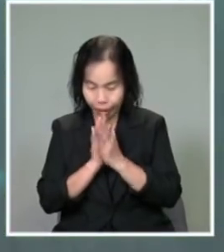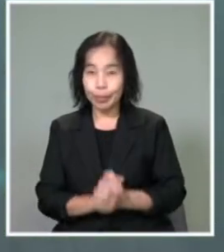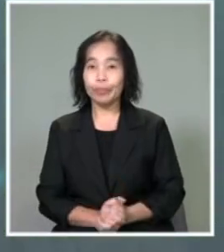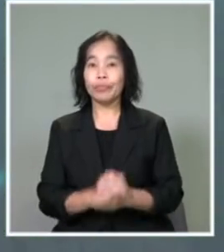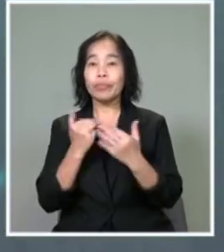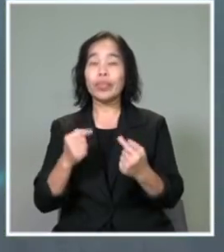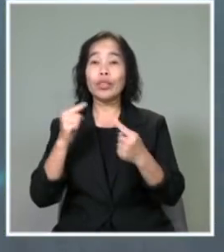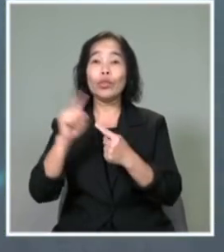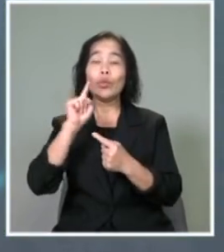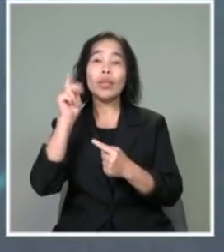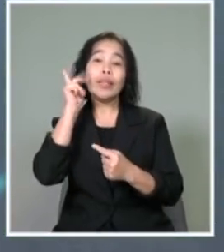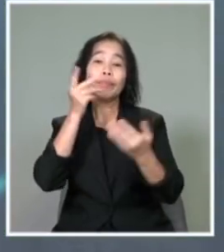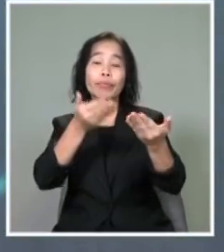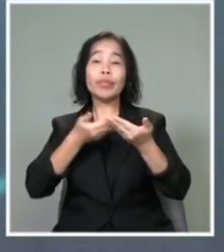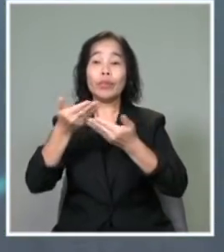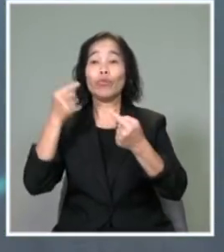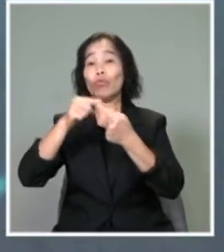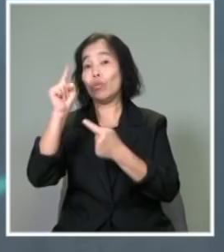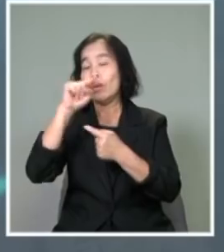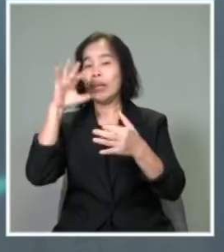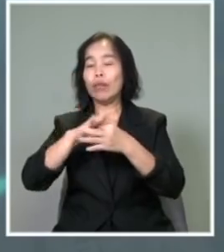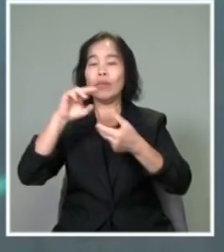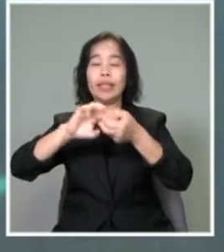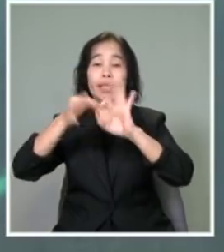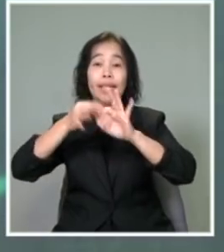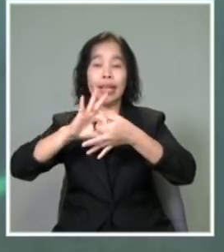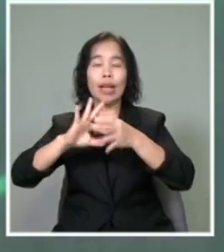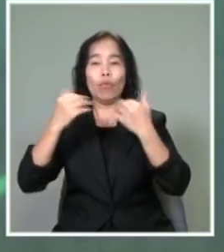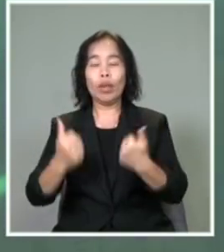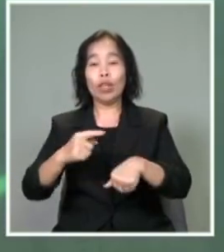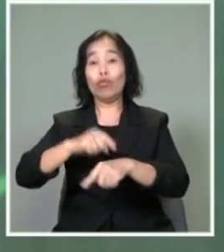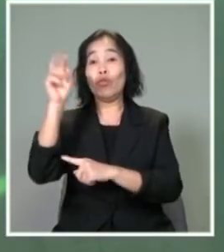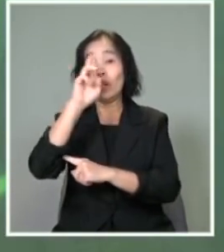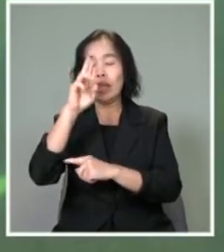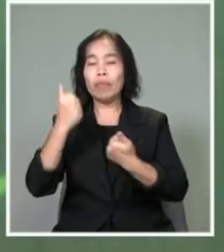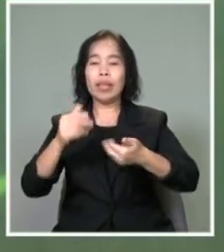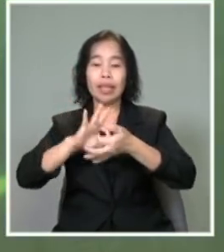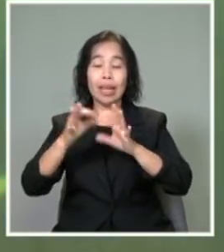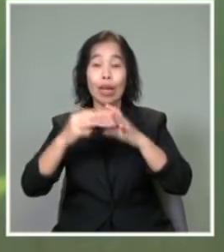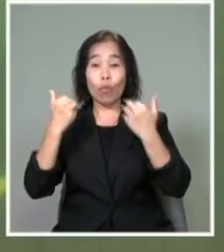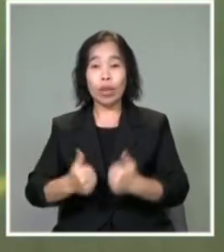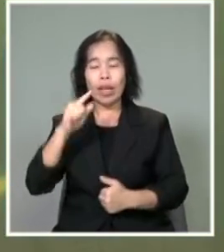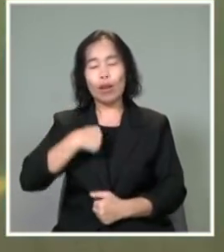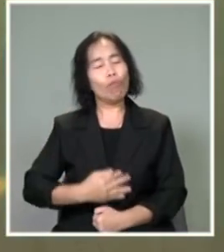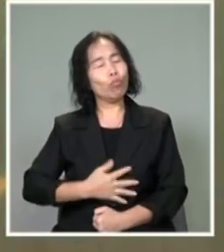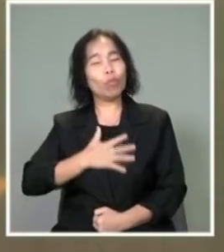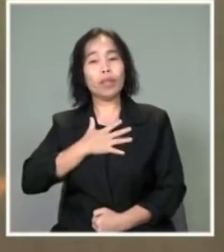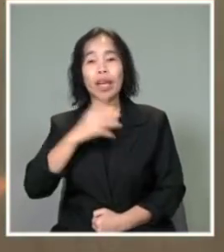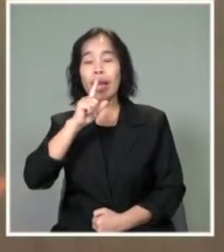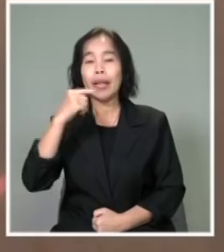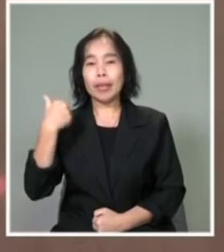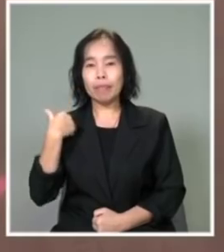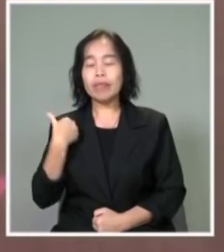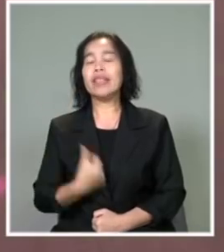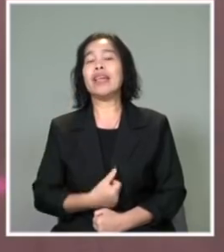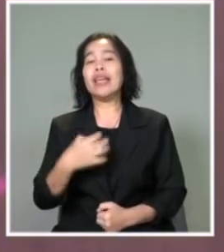วัสดีครับผู้ชมครับต้อนรับผู้ชมเข้าสู่ Sport Focus ครับติดตามข่าวกีฬาช่วงเที่ยงนะครับต้องบอกว่าข่าวกีฬาวันนี้เป็นอีกวันนึงที่ผมภาคภูมิใจแล้วก็ยินดีนำเ